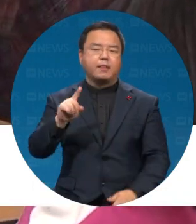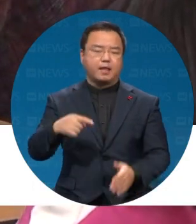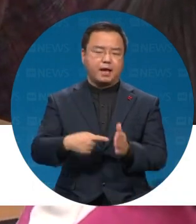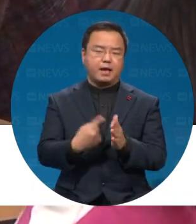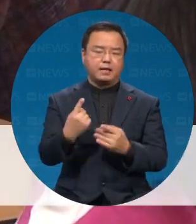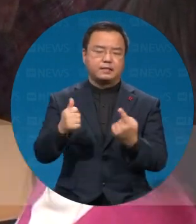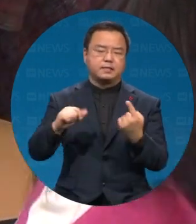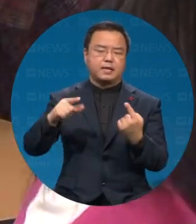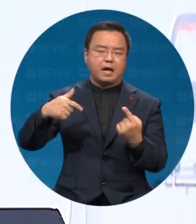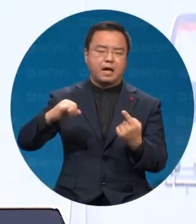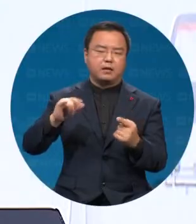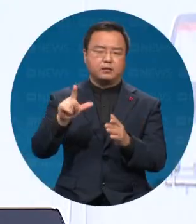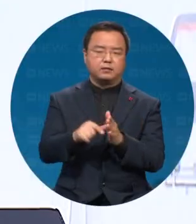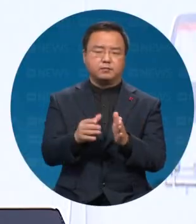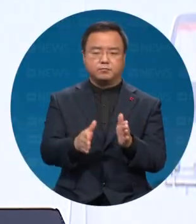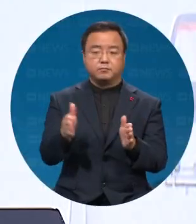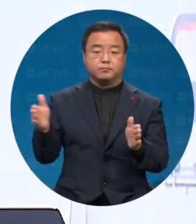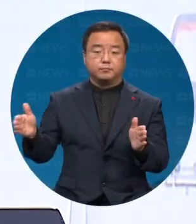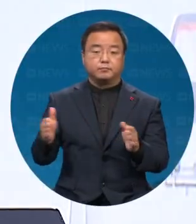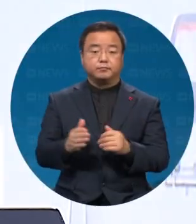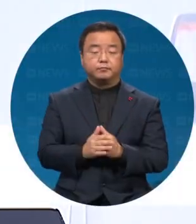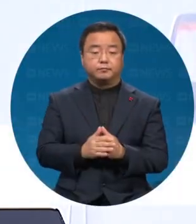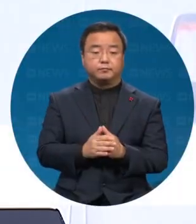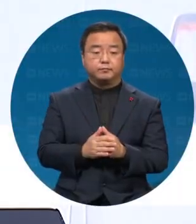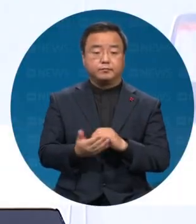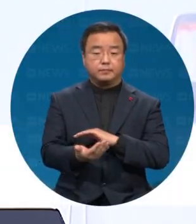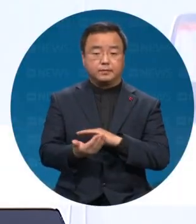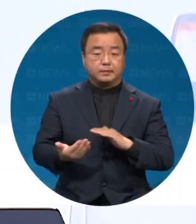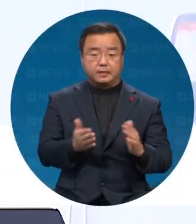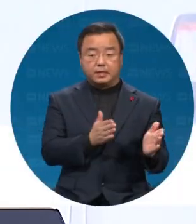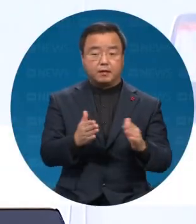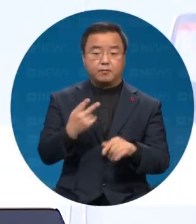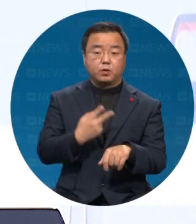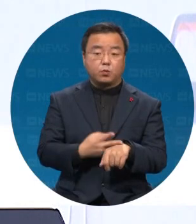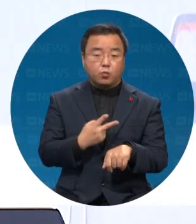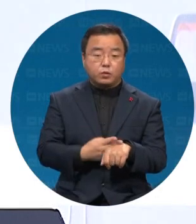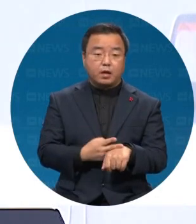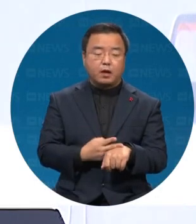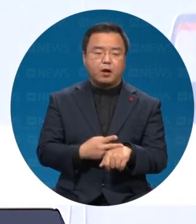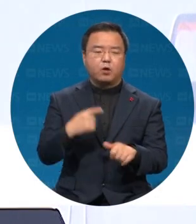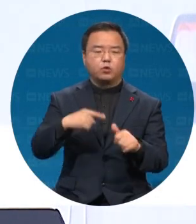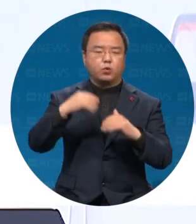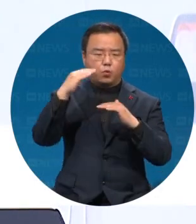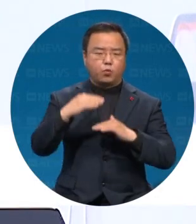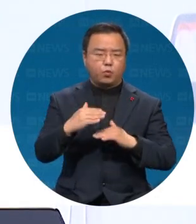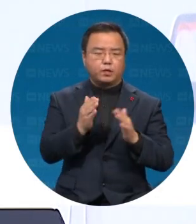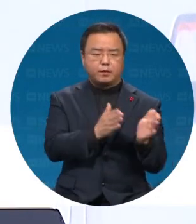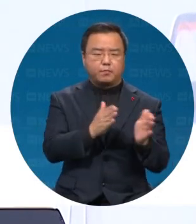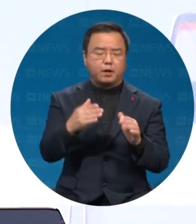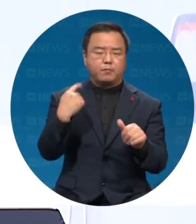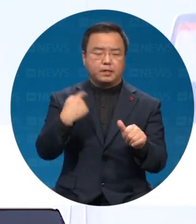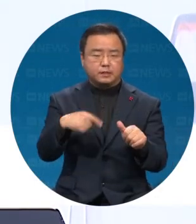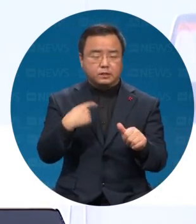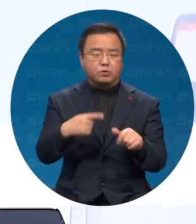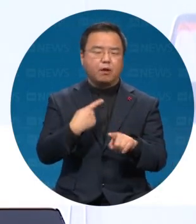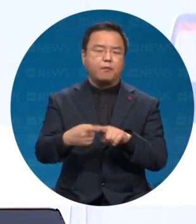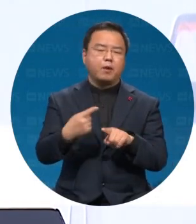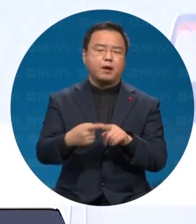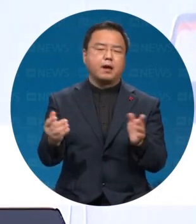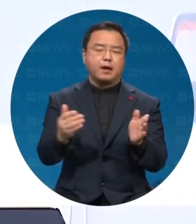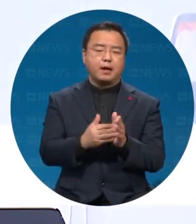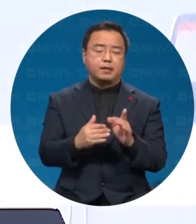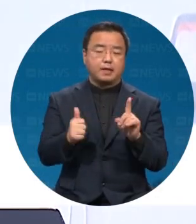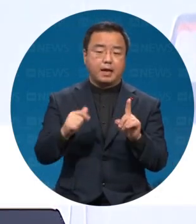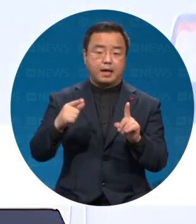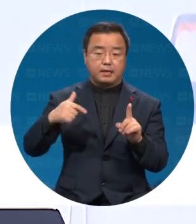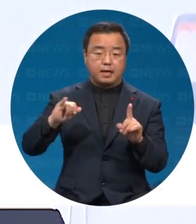기간을 늘립니다 예비 교원들이 교육과정 2편 성취도 평가 등 1학기 전체